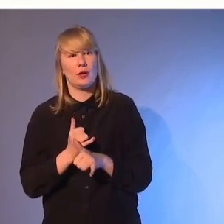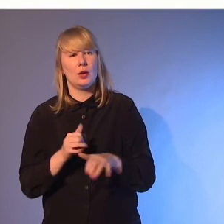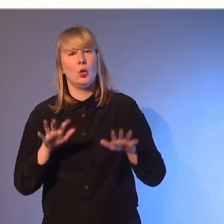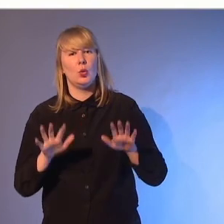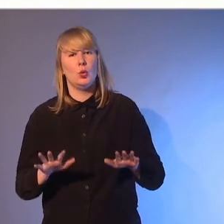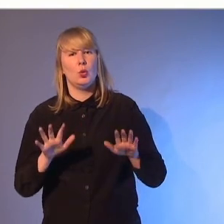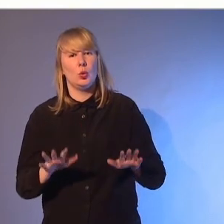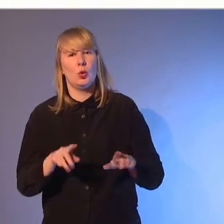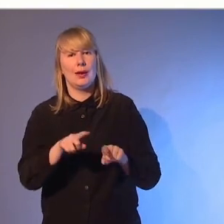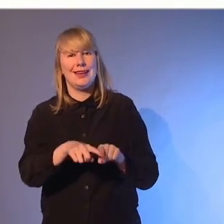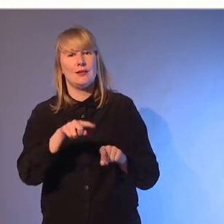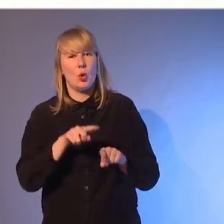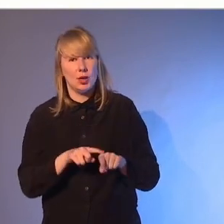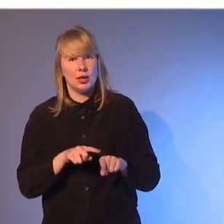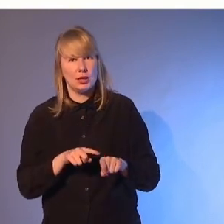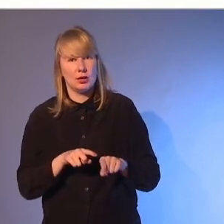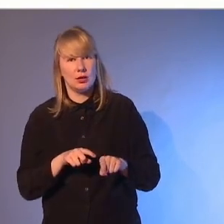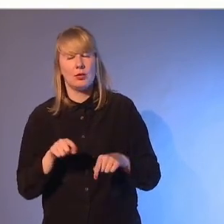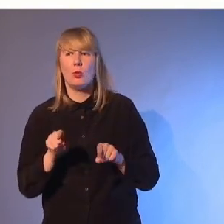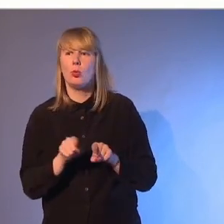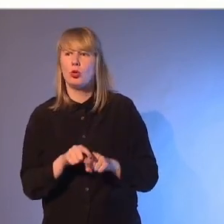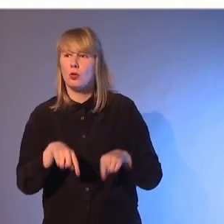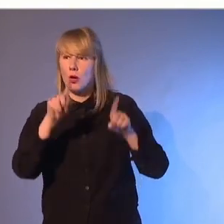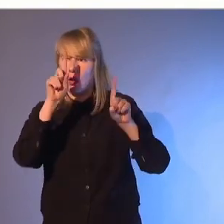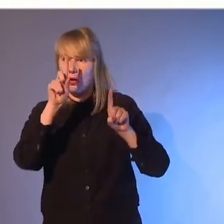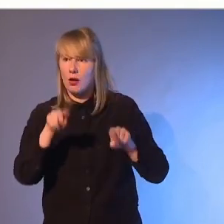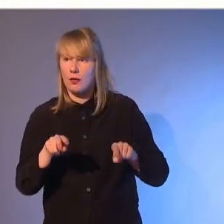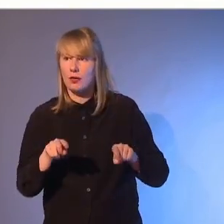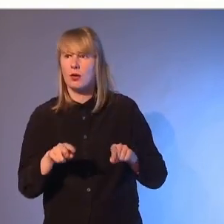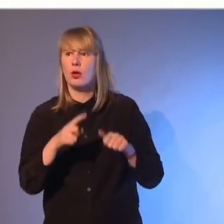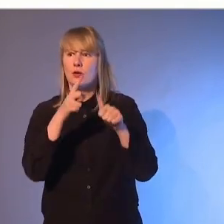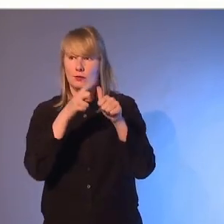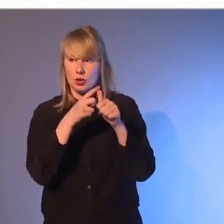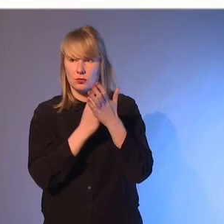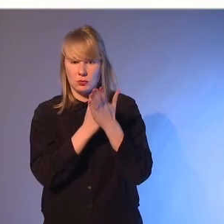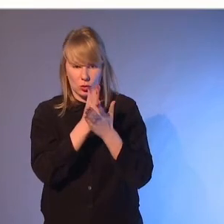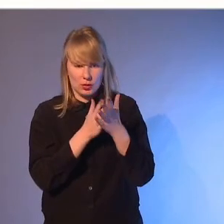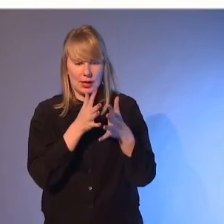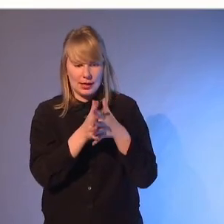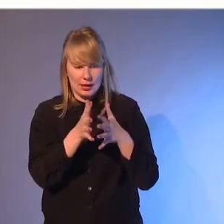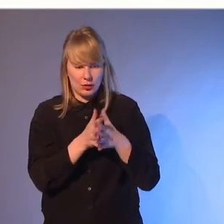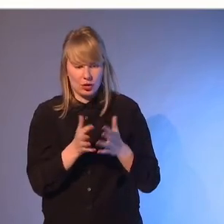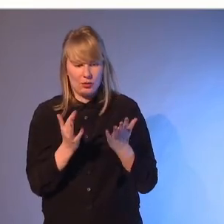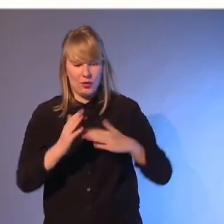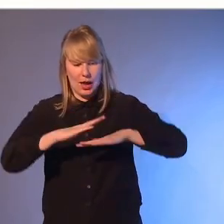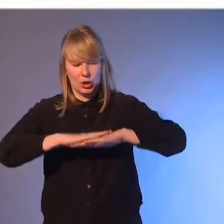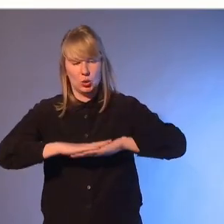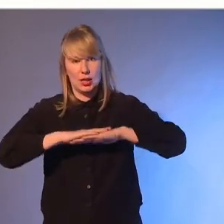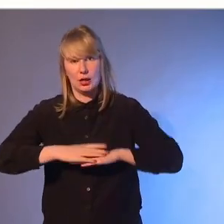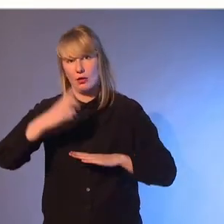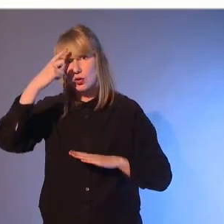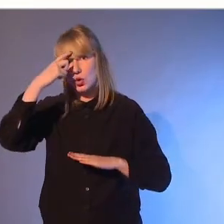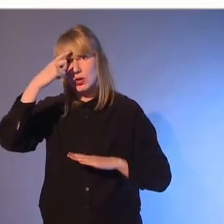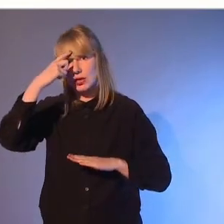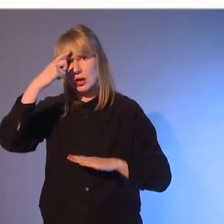på innføringstakten av teknologien, slik at vi får gått gjennom det som er de grunnleggende forståelsene